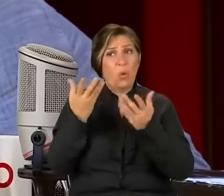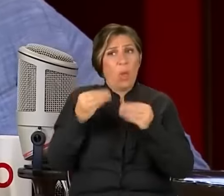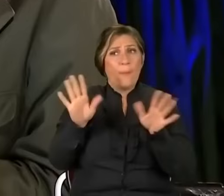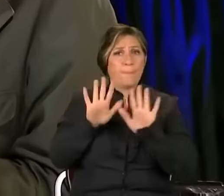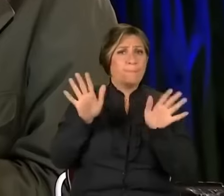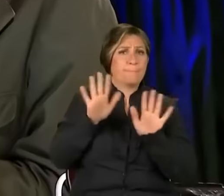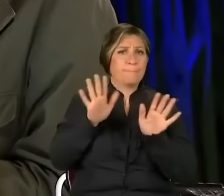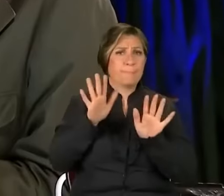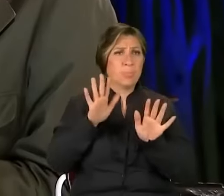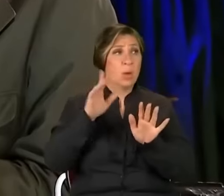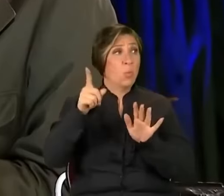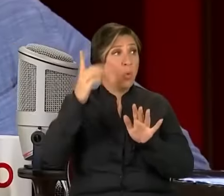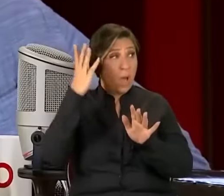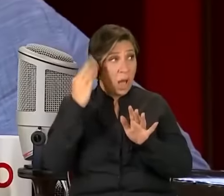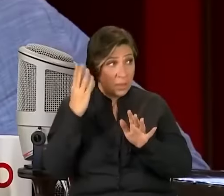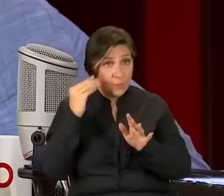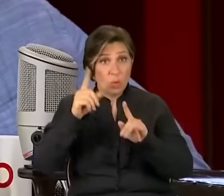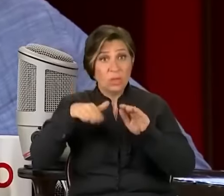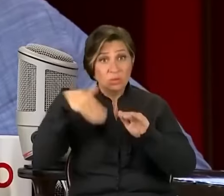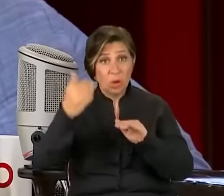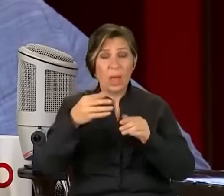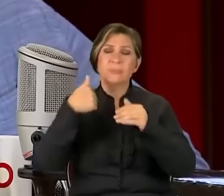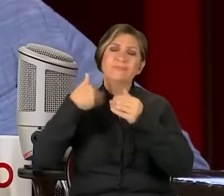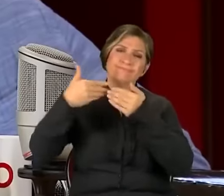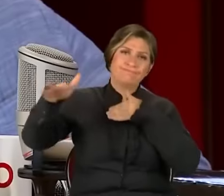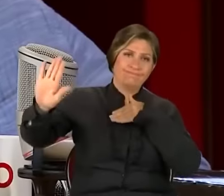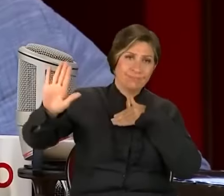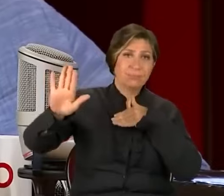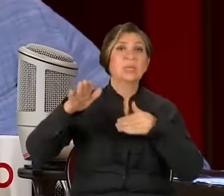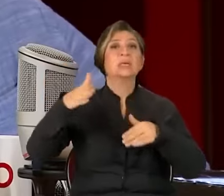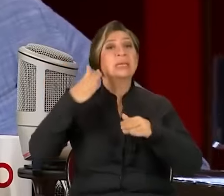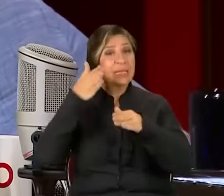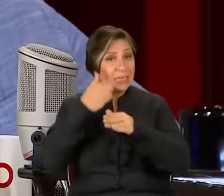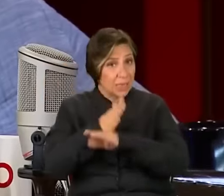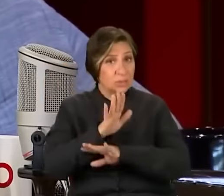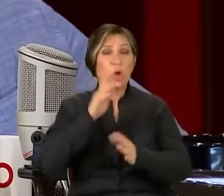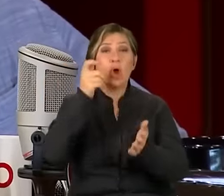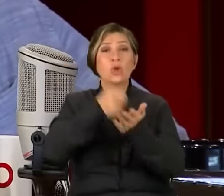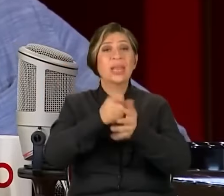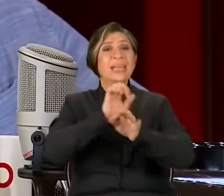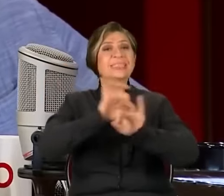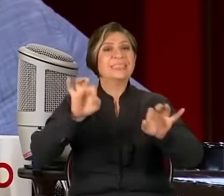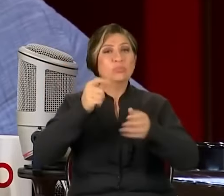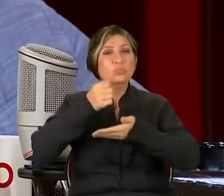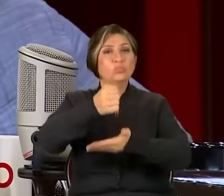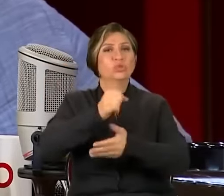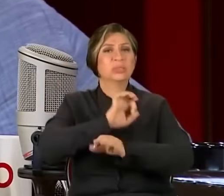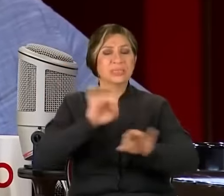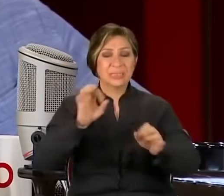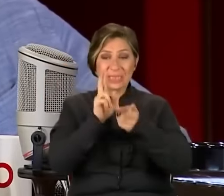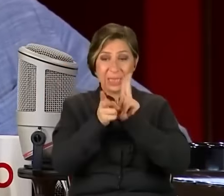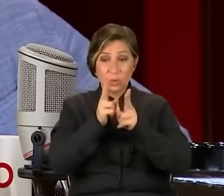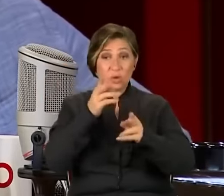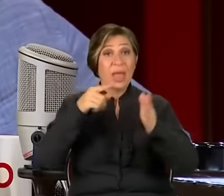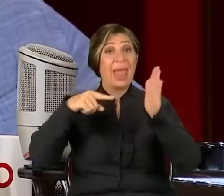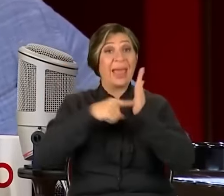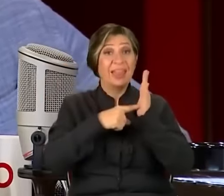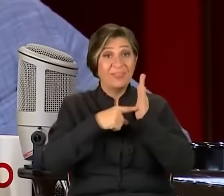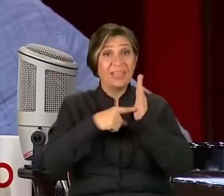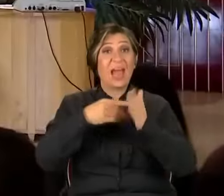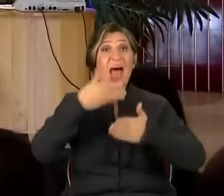yoktu. Bu bağlamda da ondan sonra oradan ayrıldım ve gerçekten ödeneksiz bir şekilde aslında tiyatronun